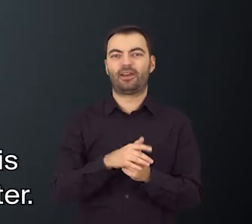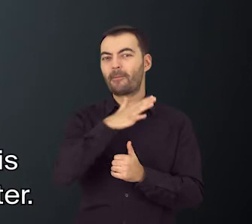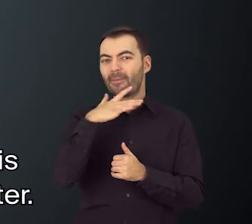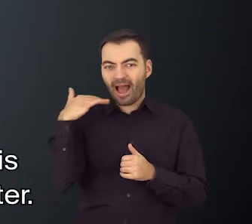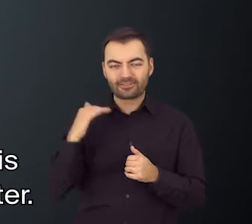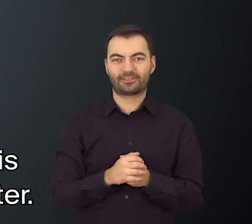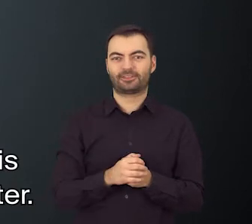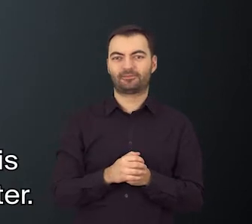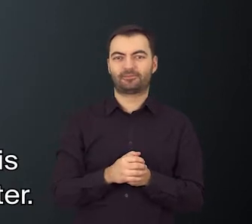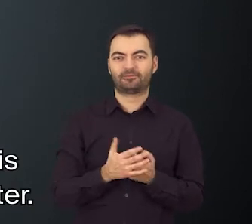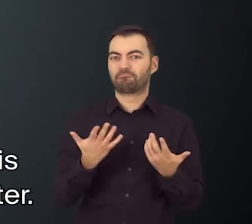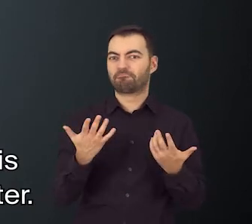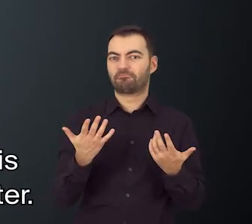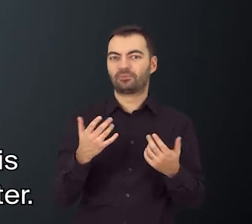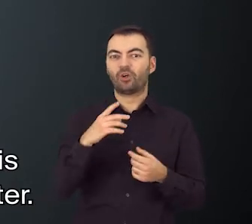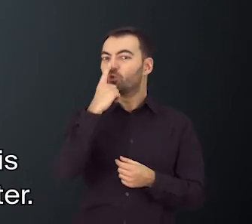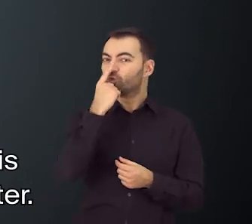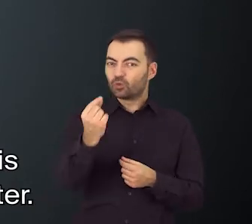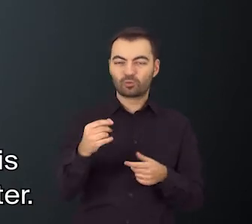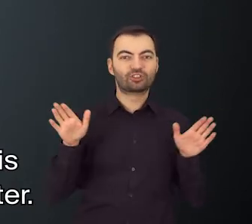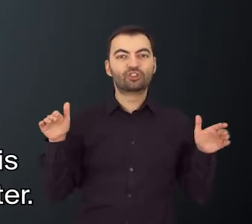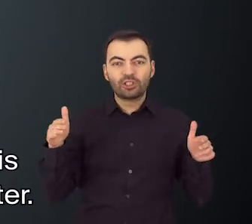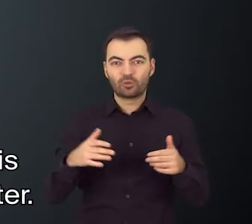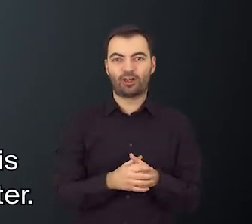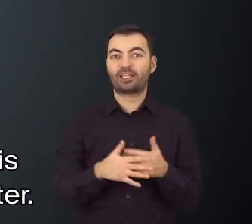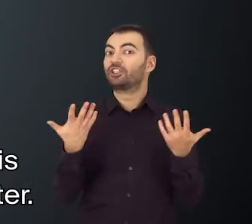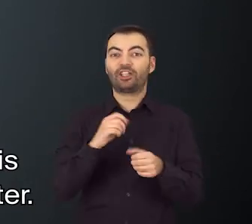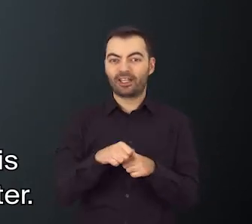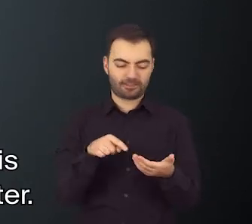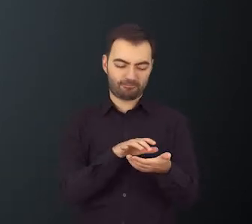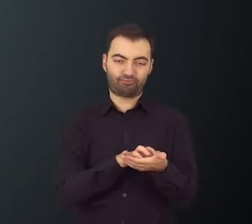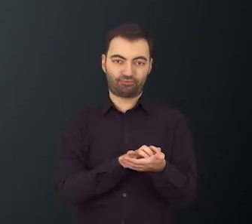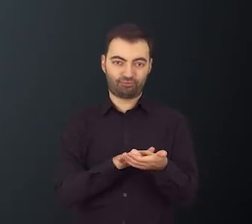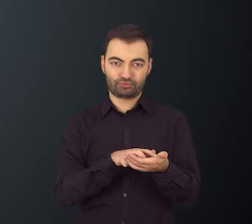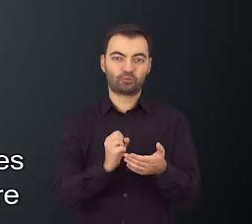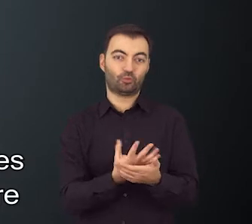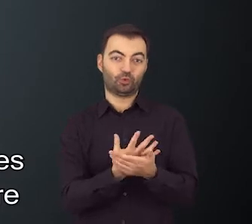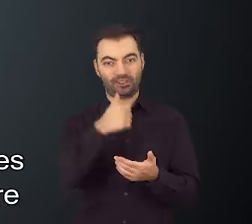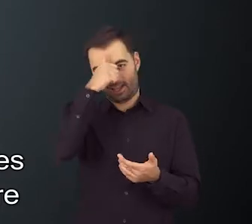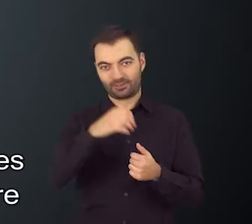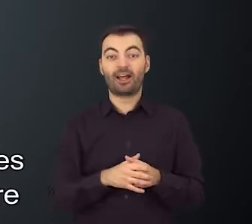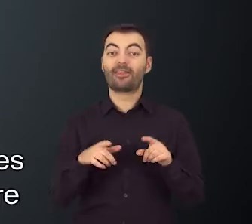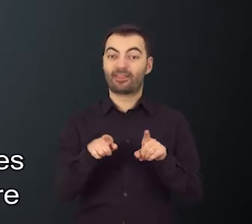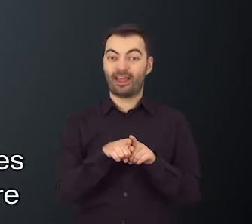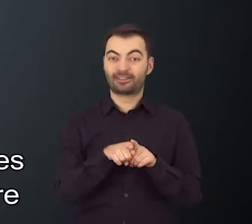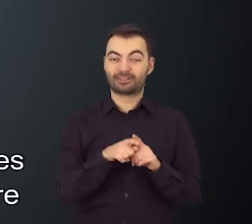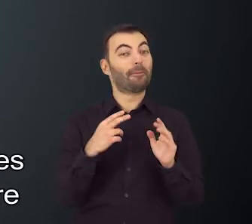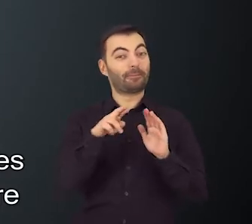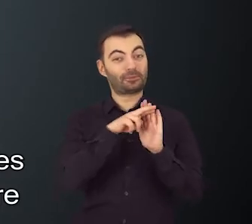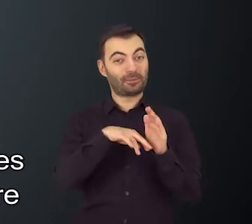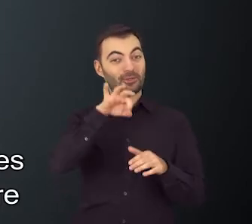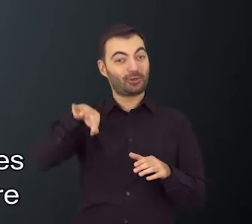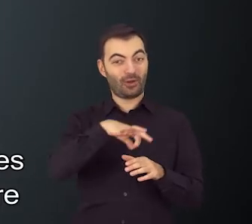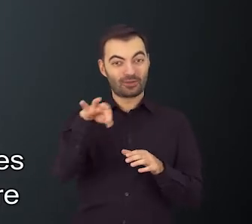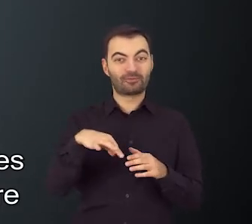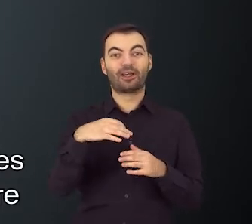jakie ma ubarwienie, jakiego koloru ma dziób, skrzydła i gdzie go widzimy. Możemy znaleźć też przepisy kulinarne,